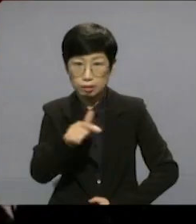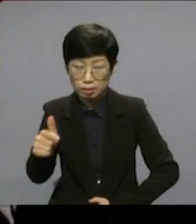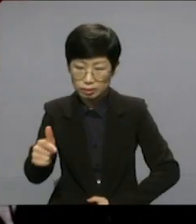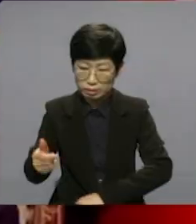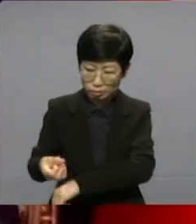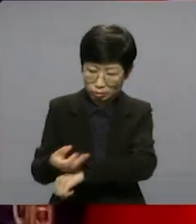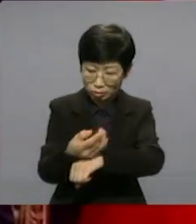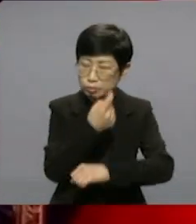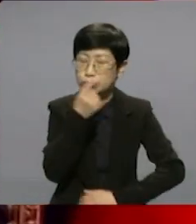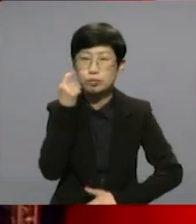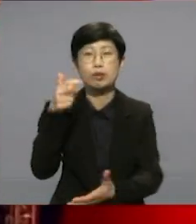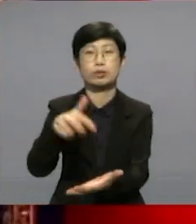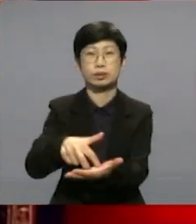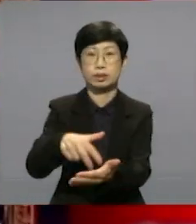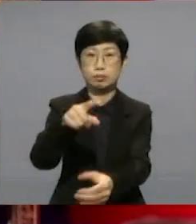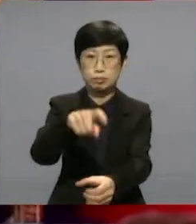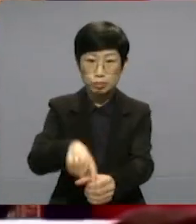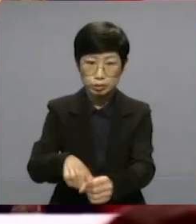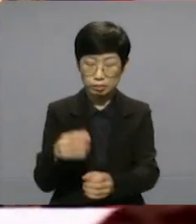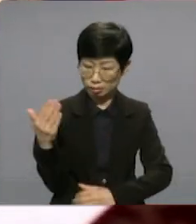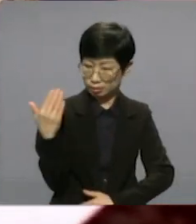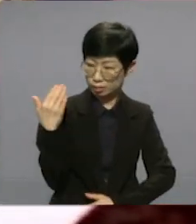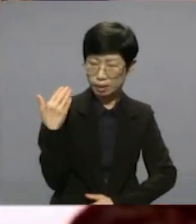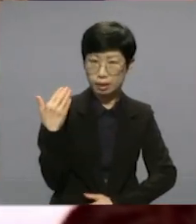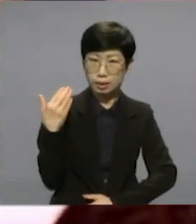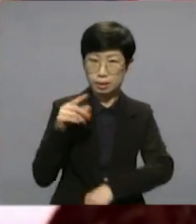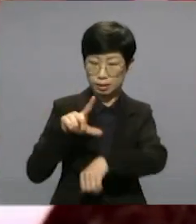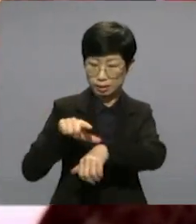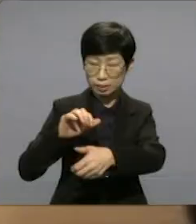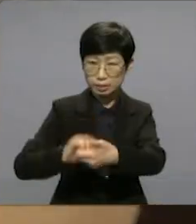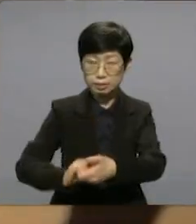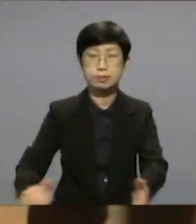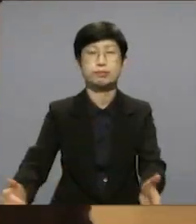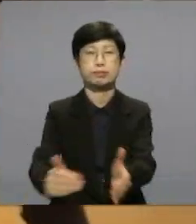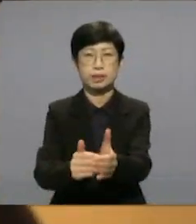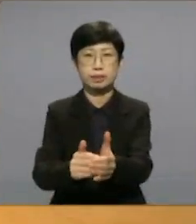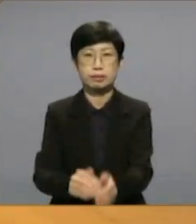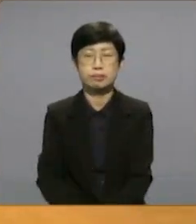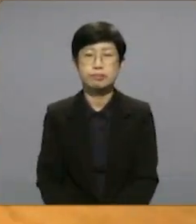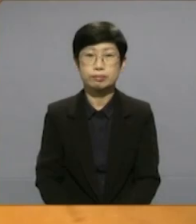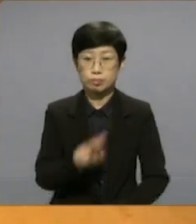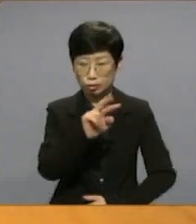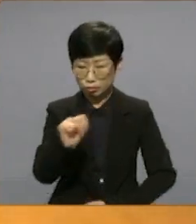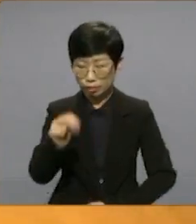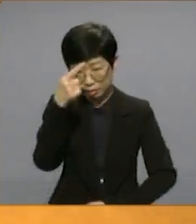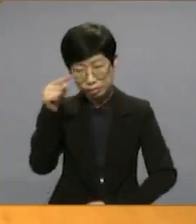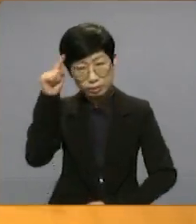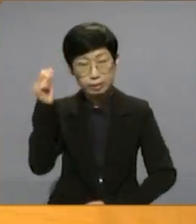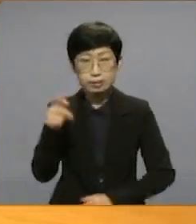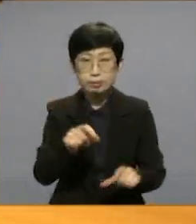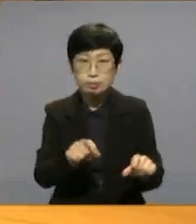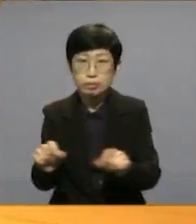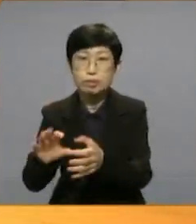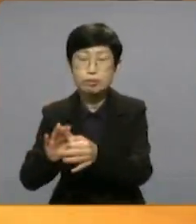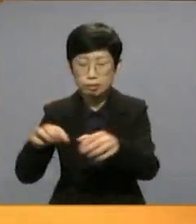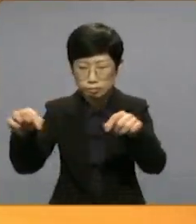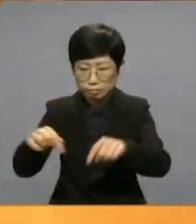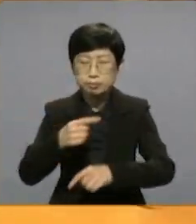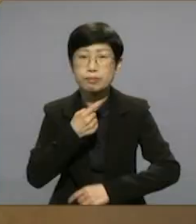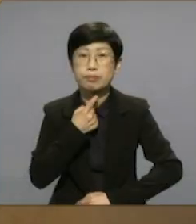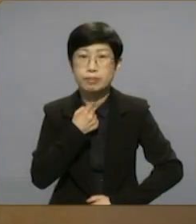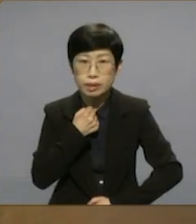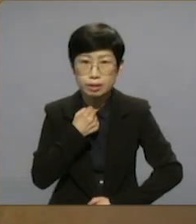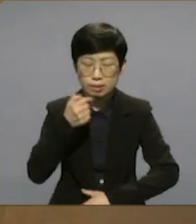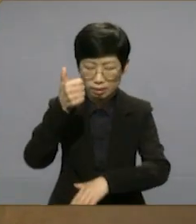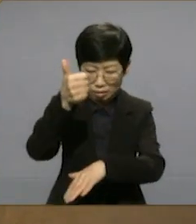것으로 지난달 18일이 기한 만료일이었습니다. 유엔과 러시아 등은 재연장을 두고 협상을 벌였는데